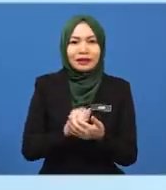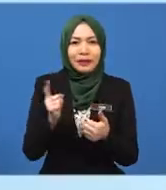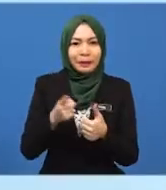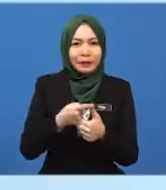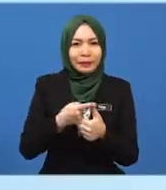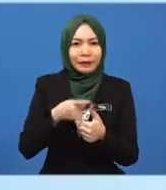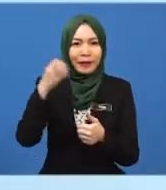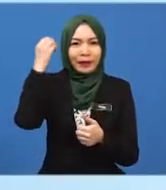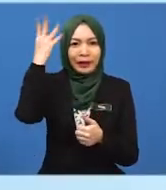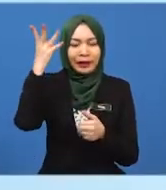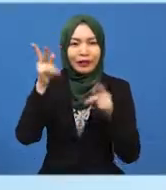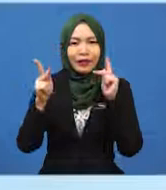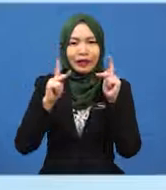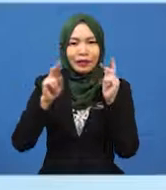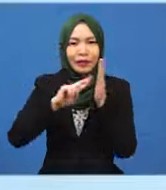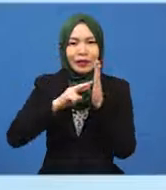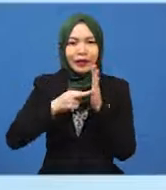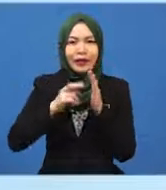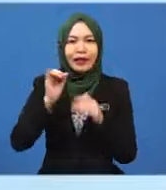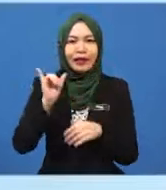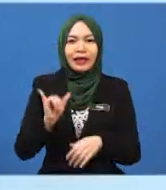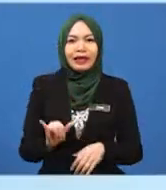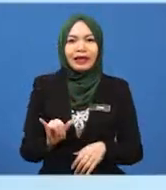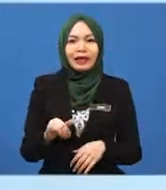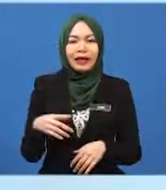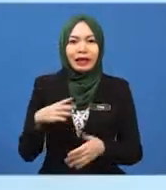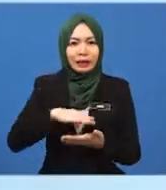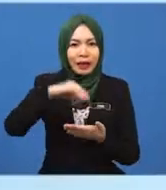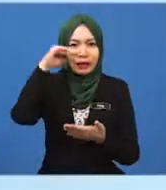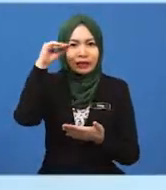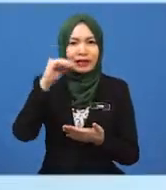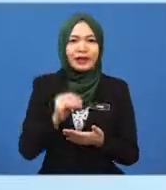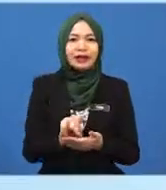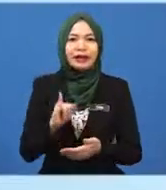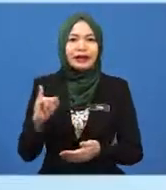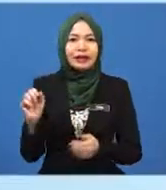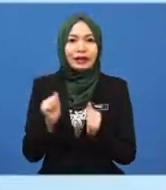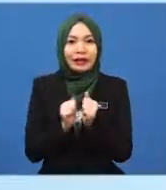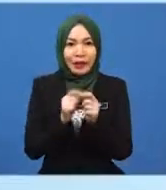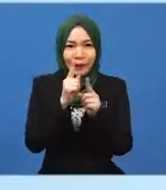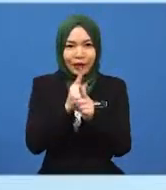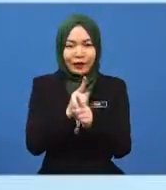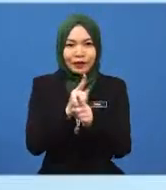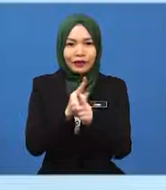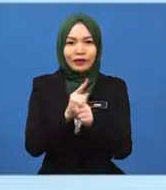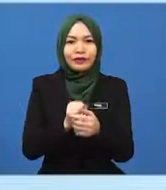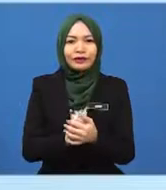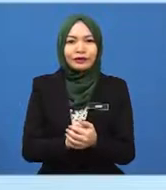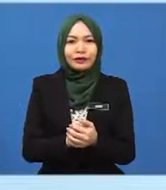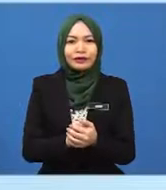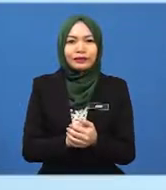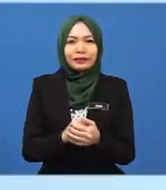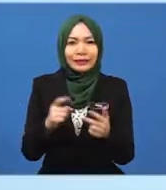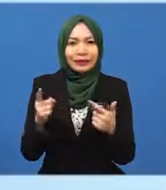menyatakan kata pemberi yang dipelajari dengan tepat. Objektif kedua